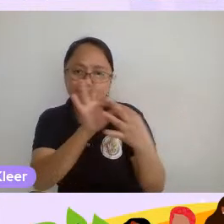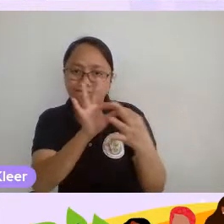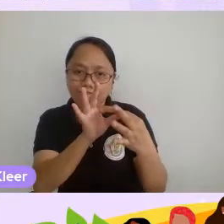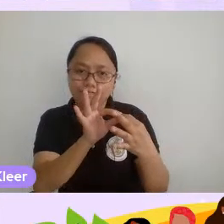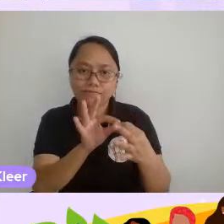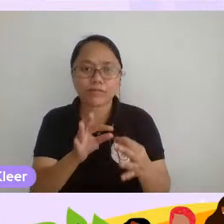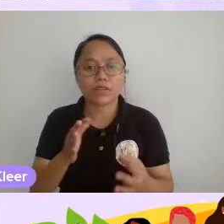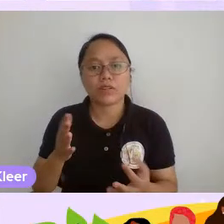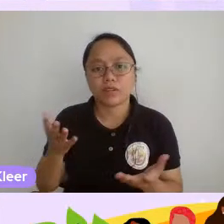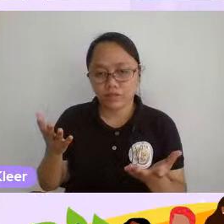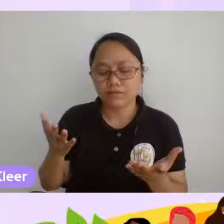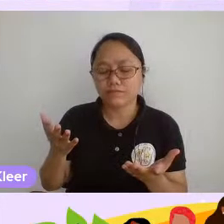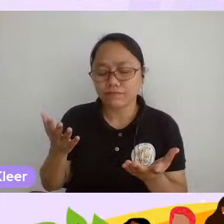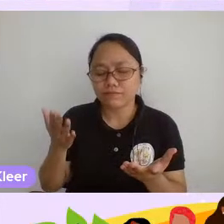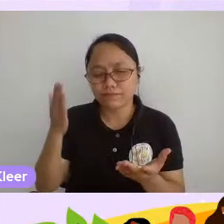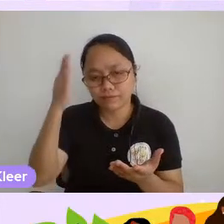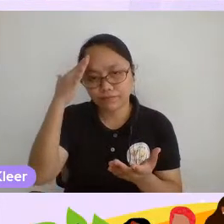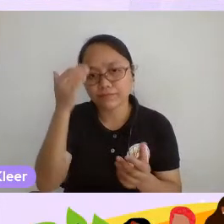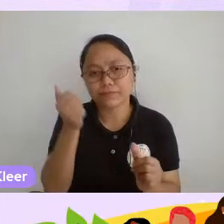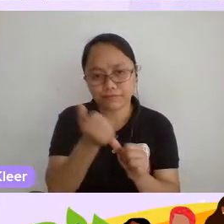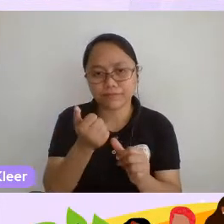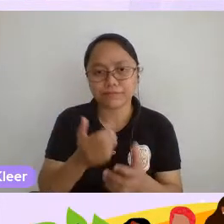mga designated places.